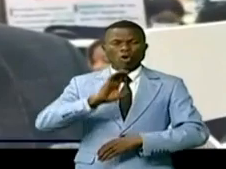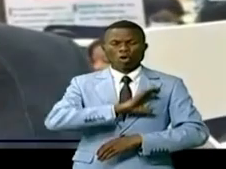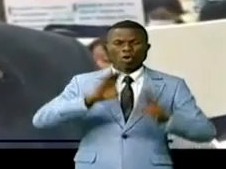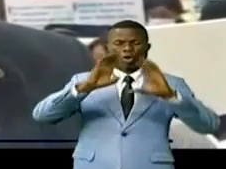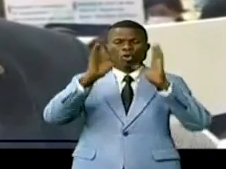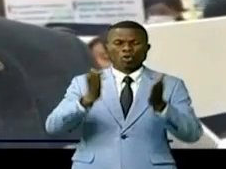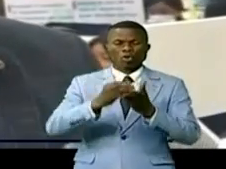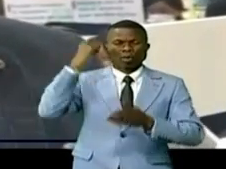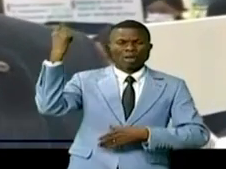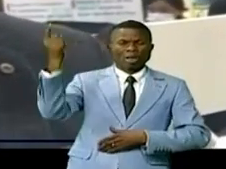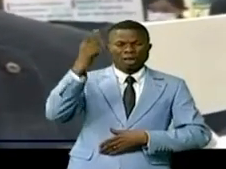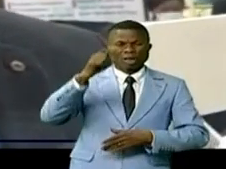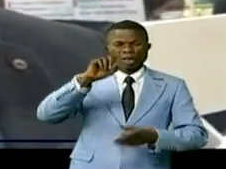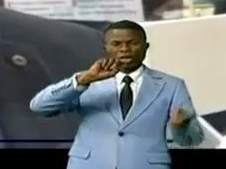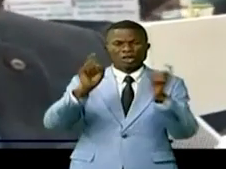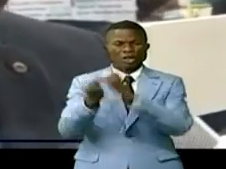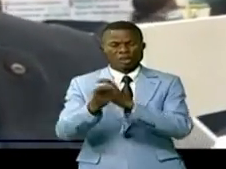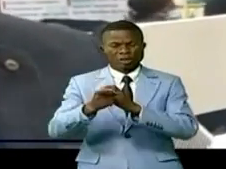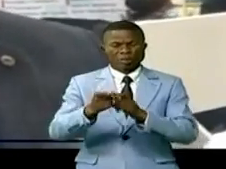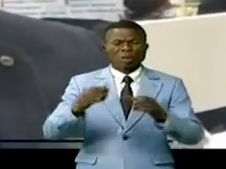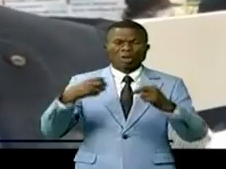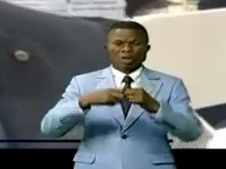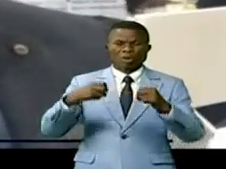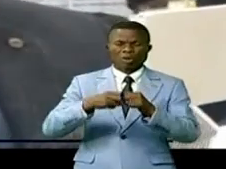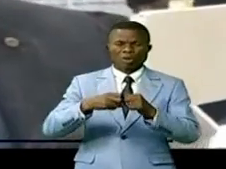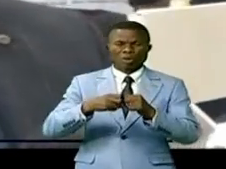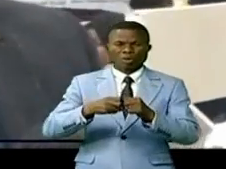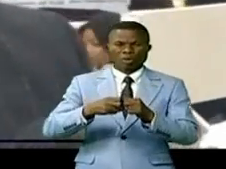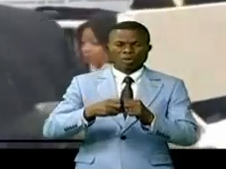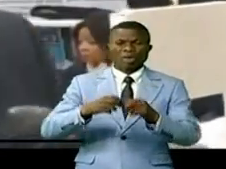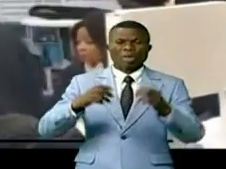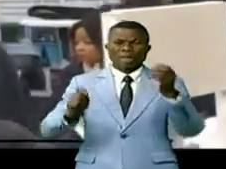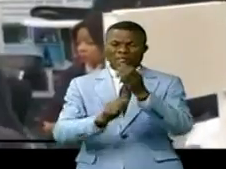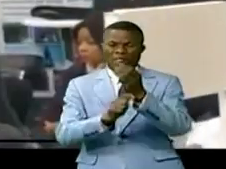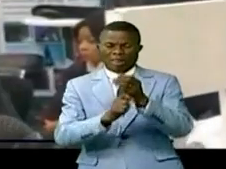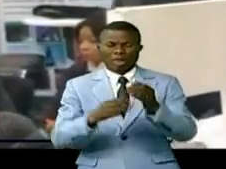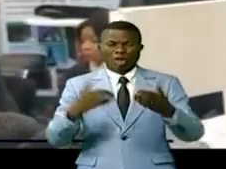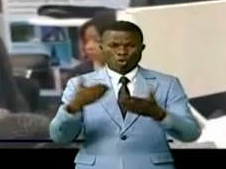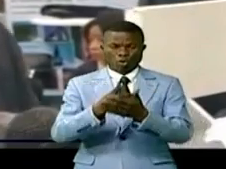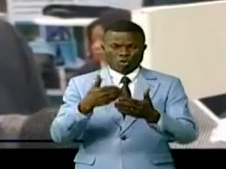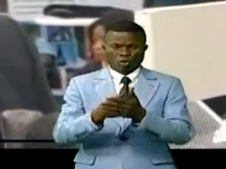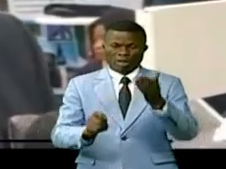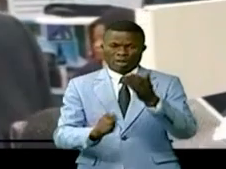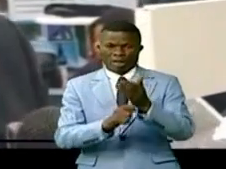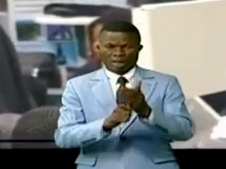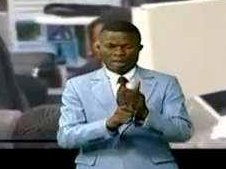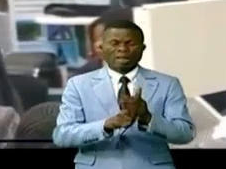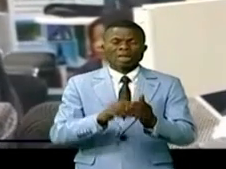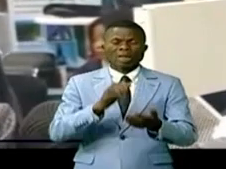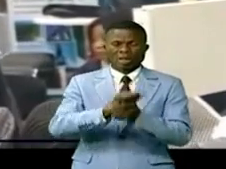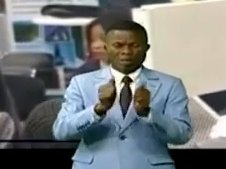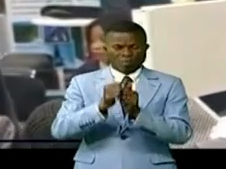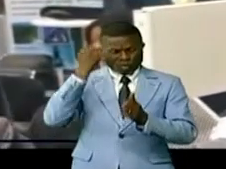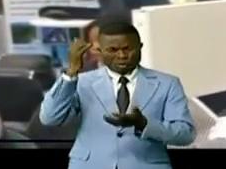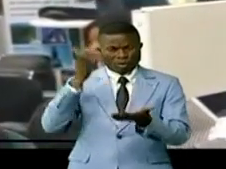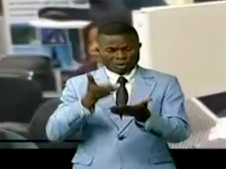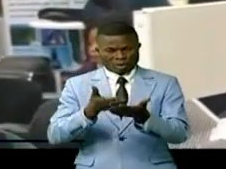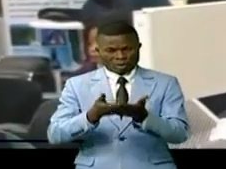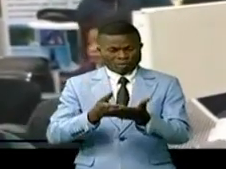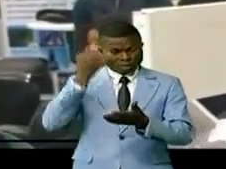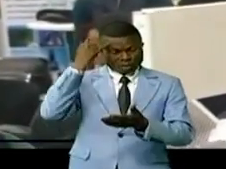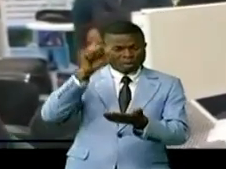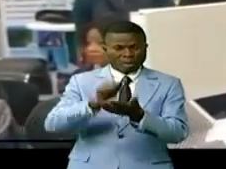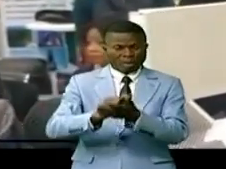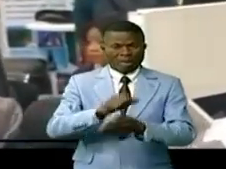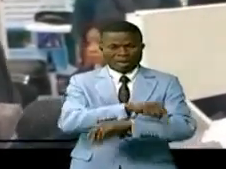une transition énergétique, c'est-à-dire que l'adoption des technologies propres, des technologies décarbonisées. C'est dans cette optique que le